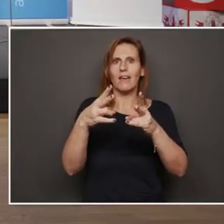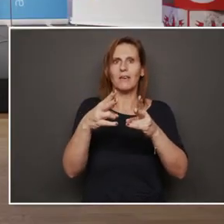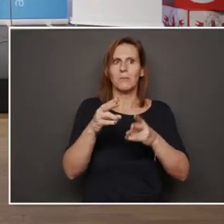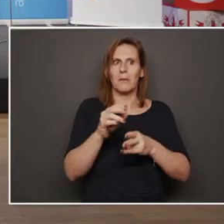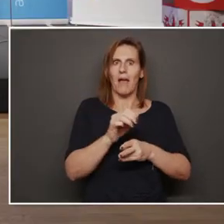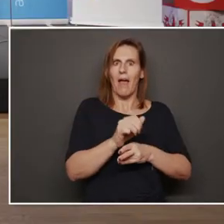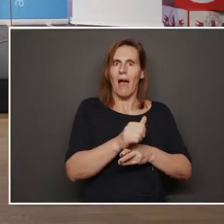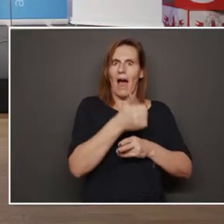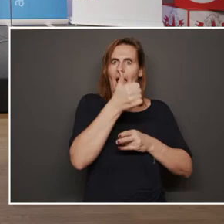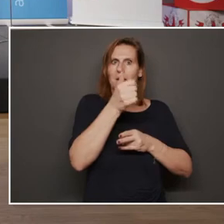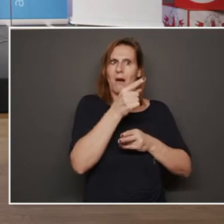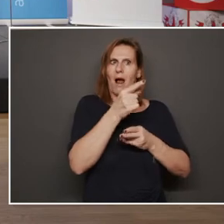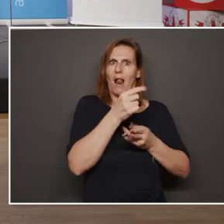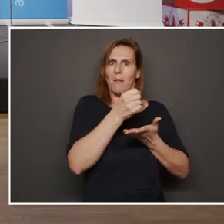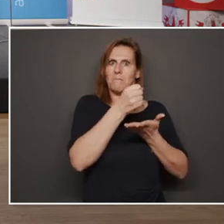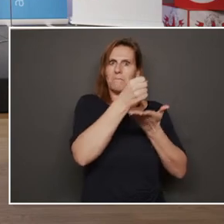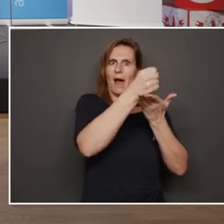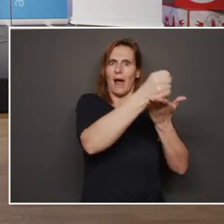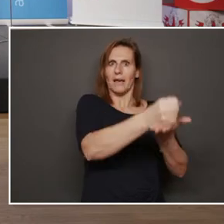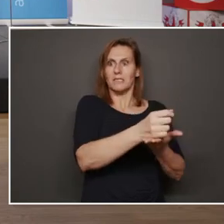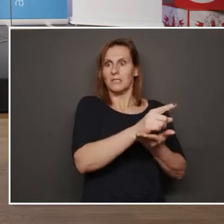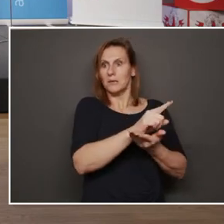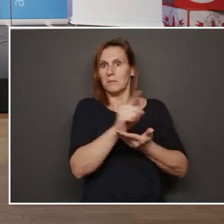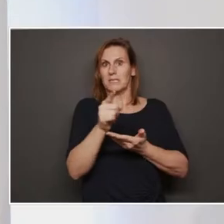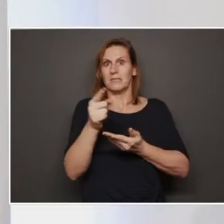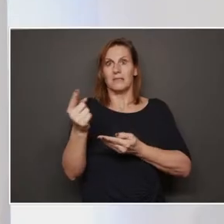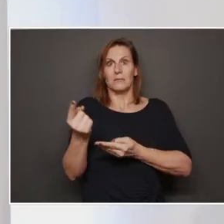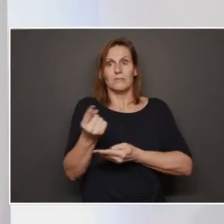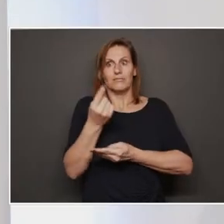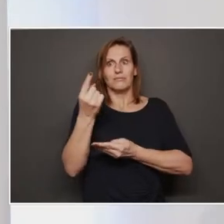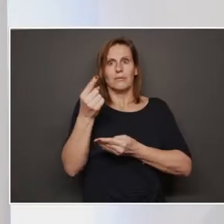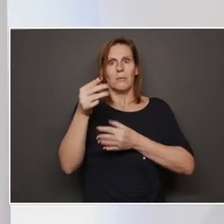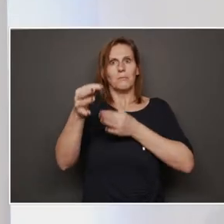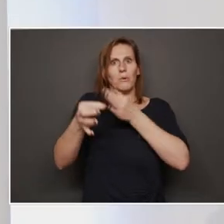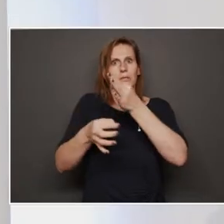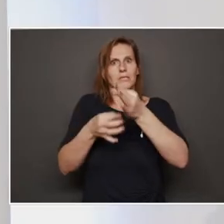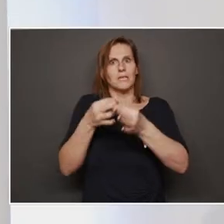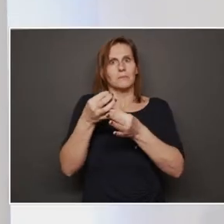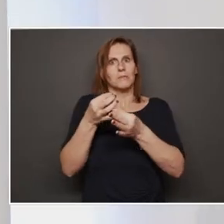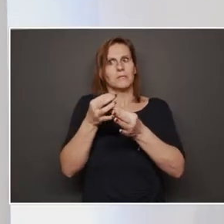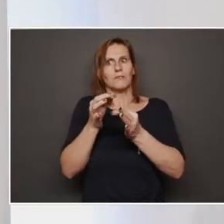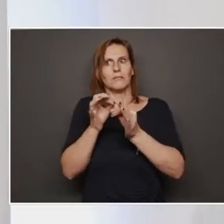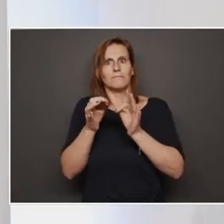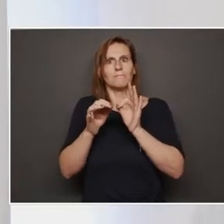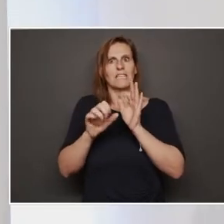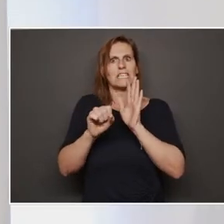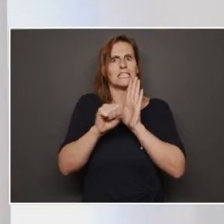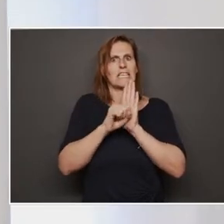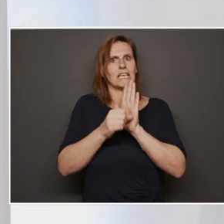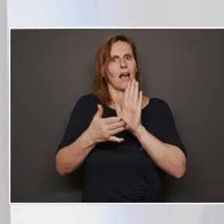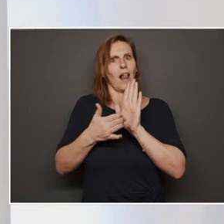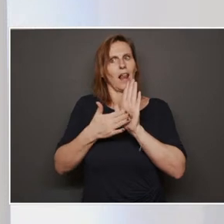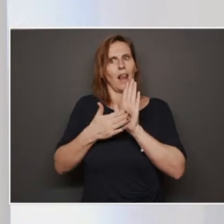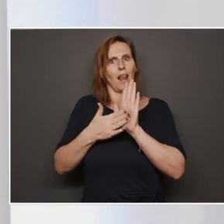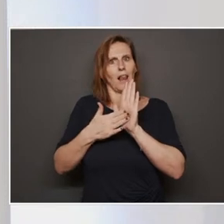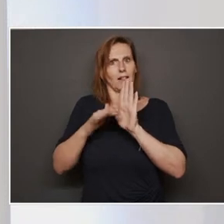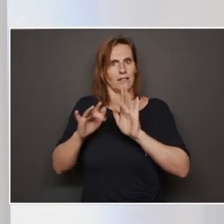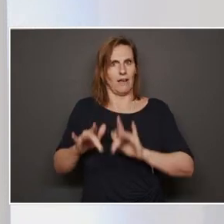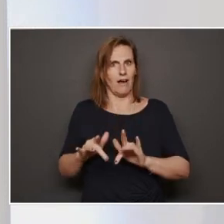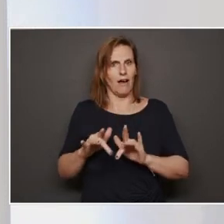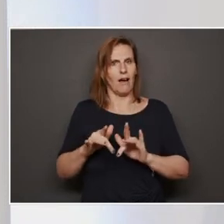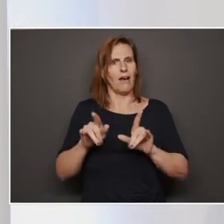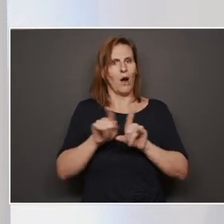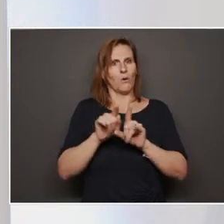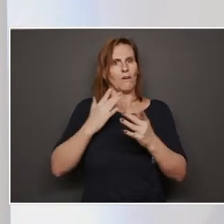einmaligen Preis zu einem dauerhaften Prozess bis zu einem Gütesiegel entwickelt hat, so hat es auch einen